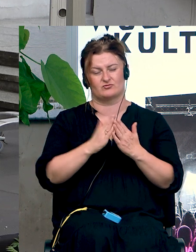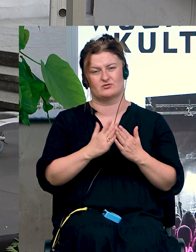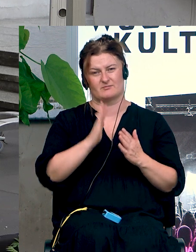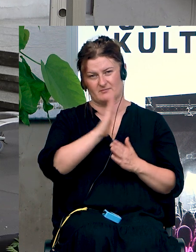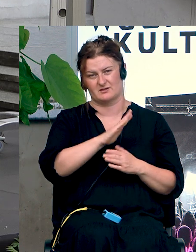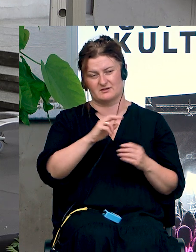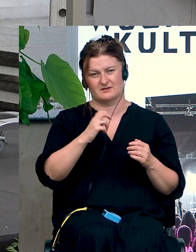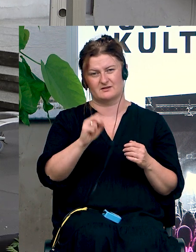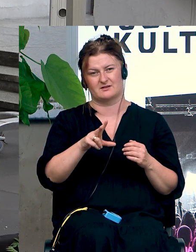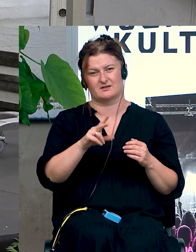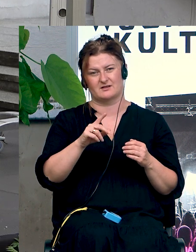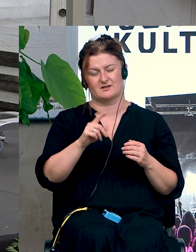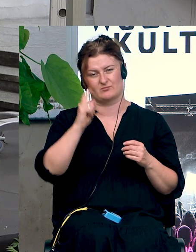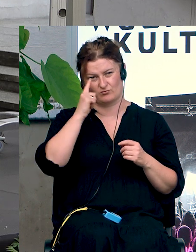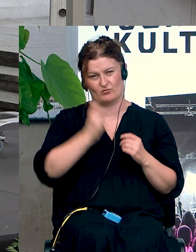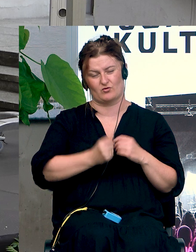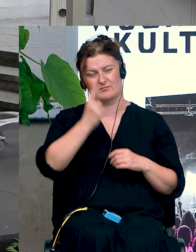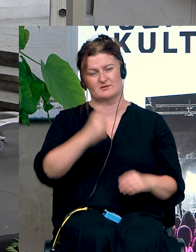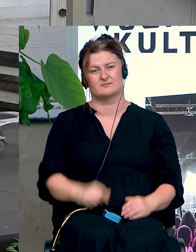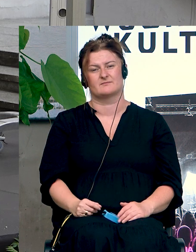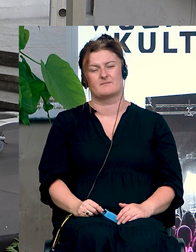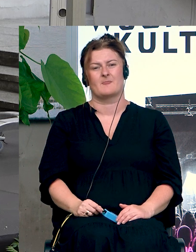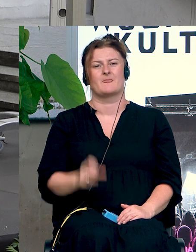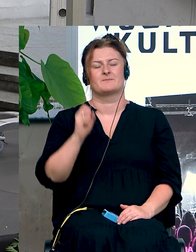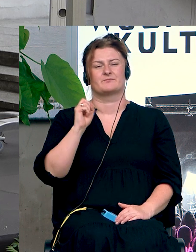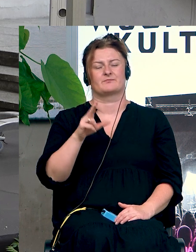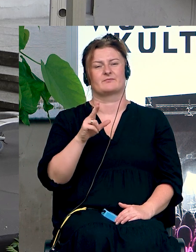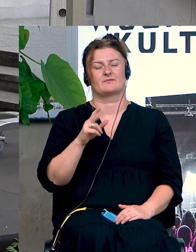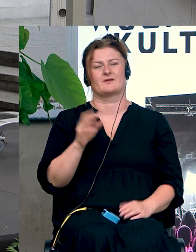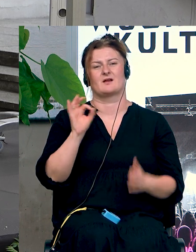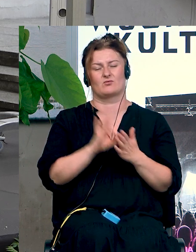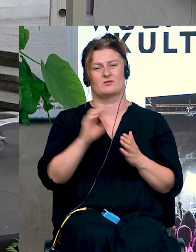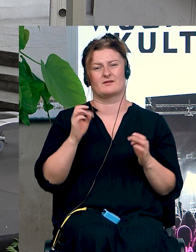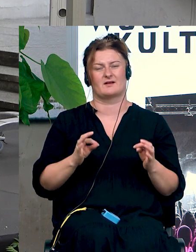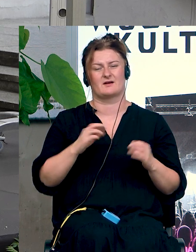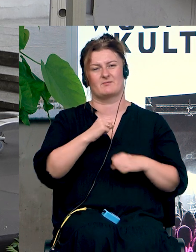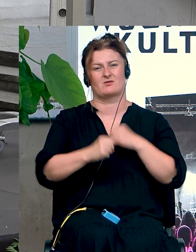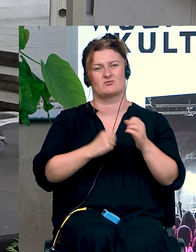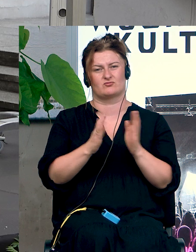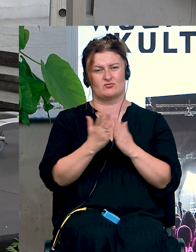taki pomysł? Tak. Зараз, власне, працюю над такою, але це...